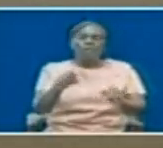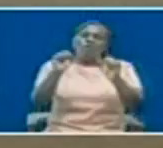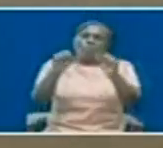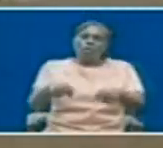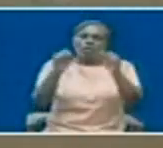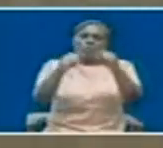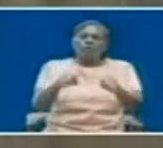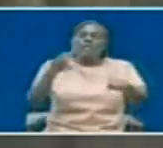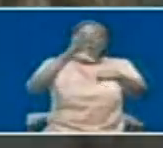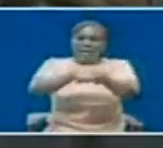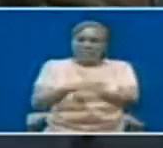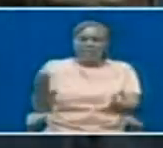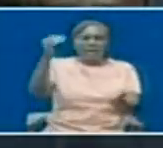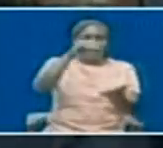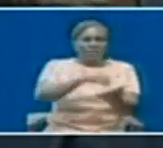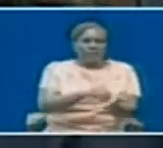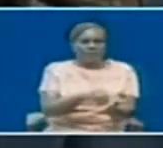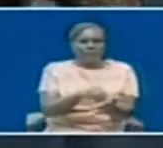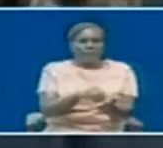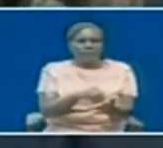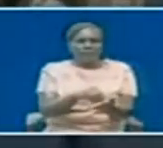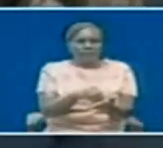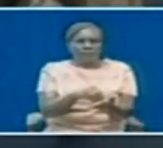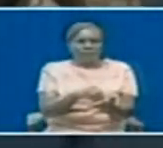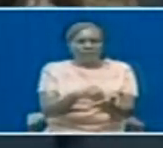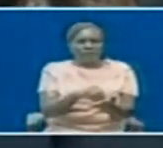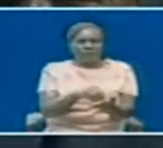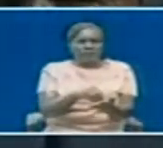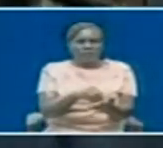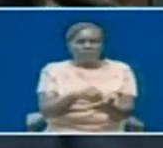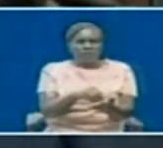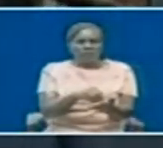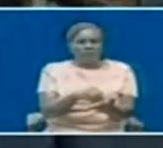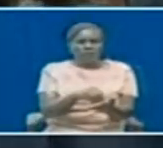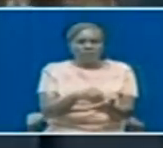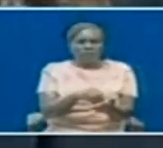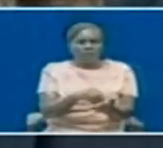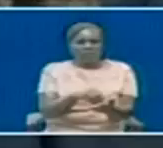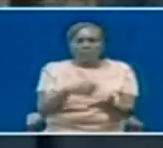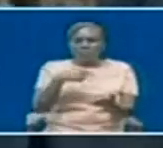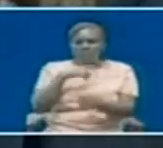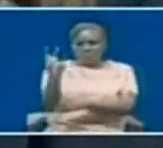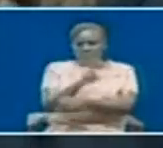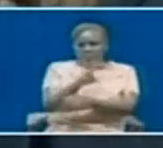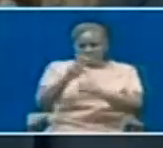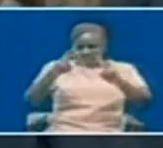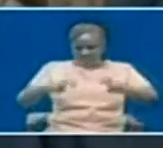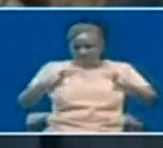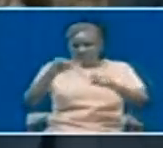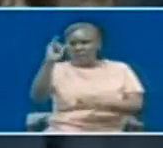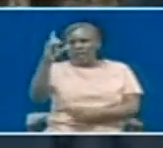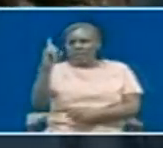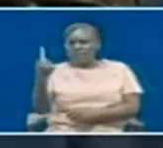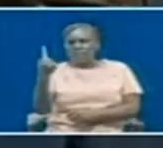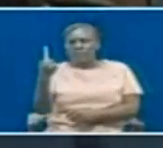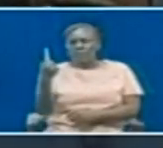iwapo itapatikana tena. Hajapata bado. Mimi nitaenda kupata, nitatafuta hiyo kitambulisho, na yeye